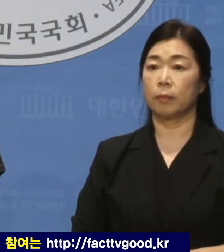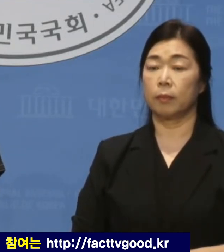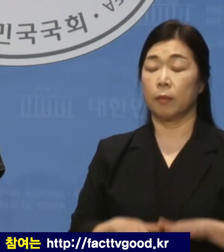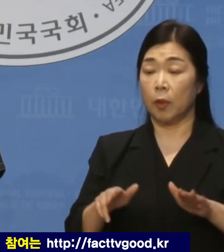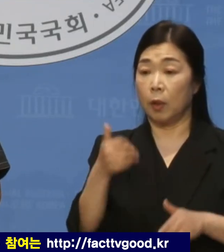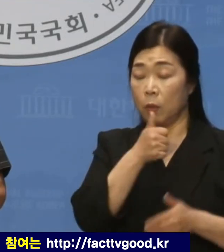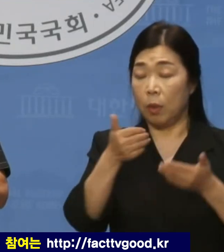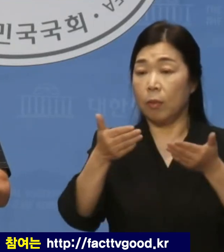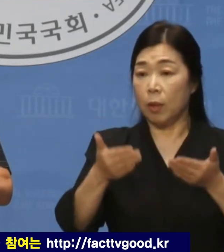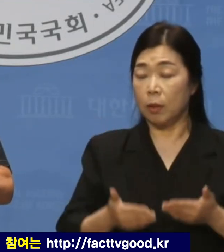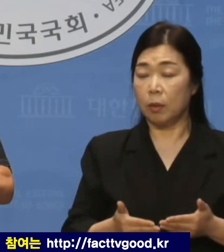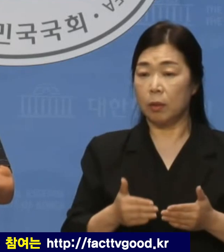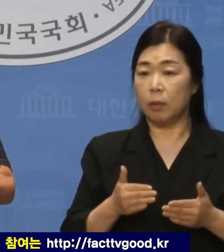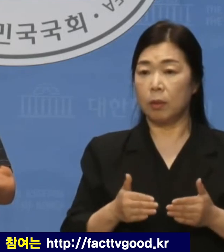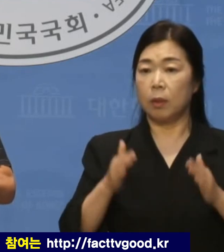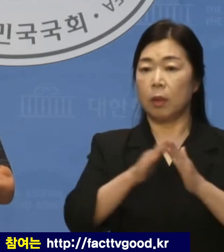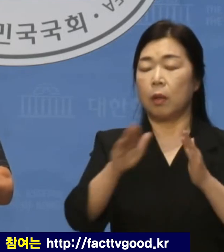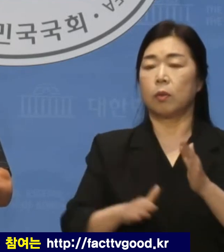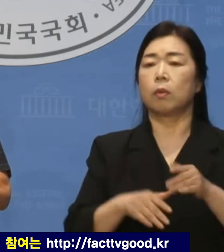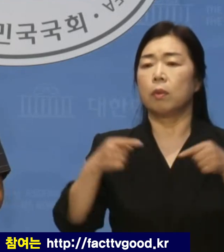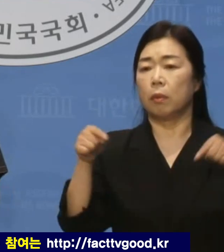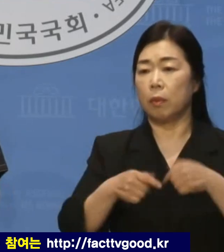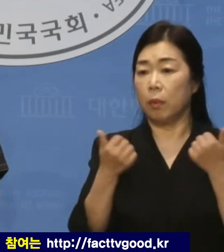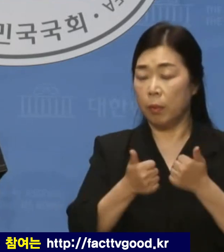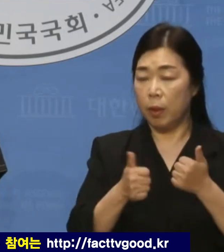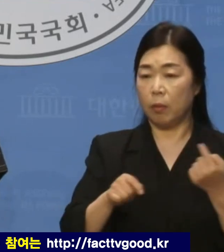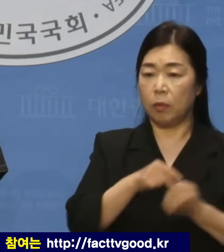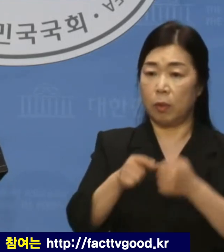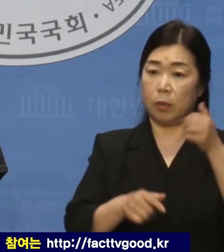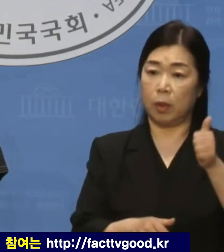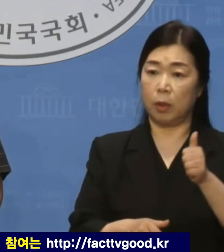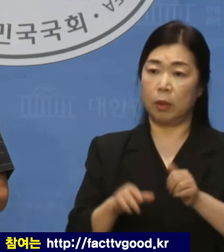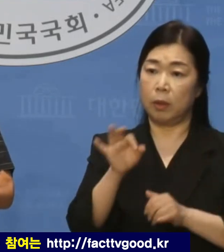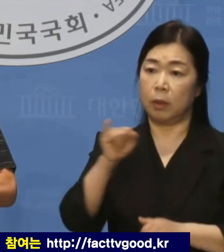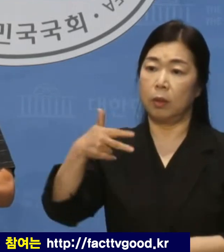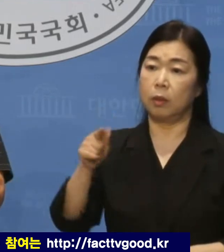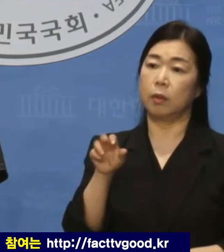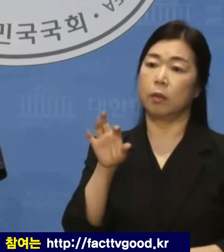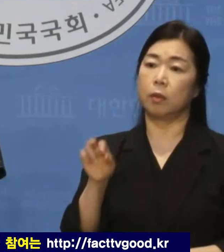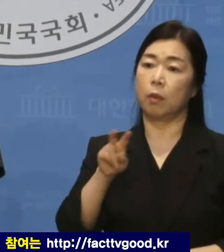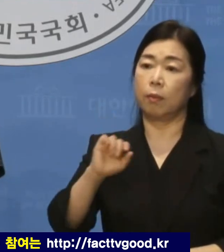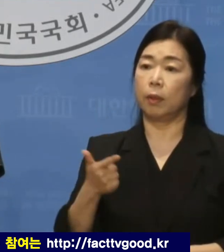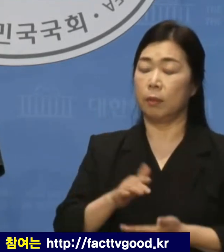네, 방금 소개받은 유가족 협의회 운영위원회 위원장 이정민입니다.